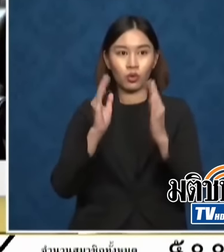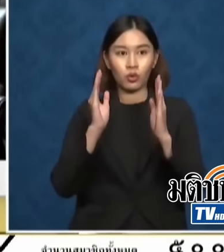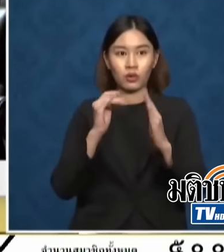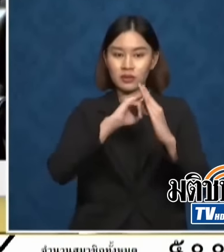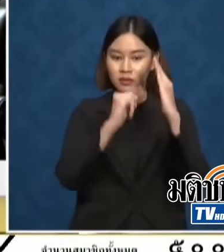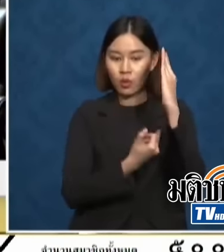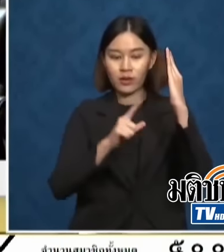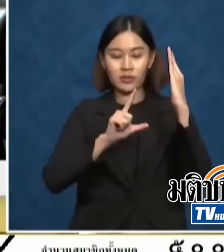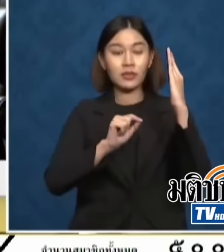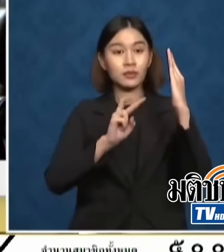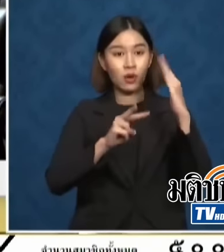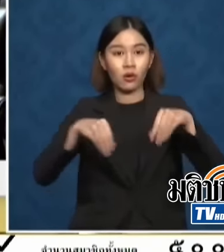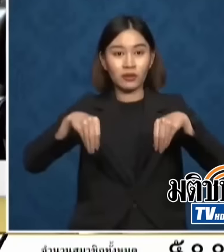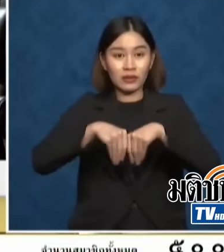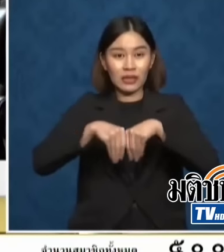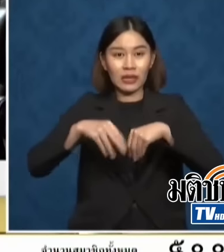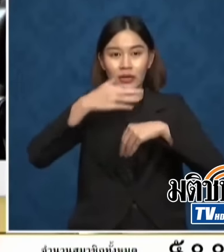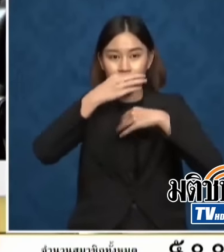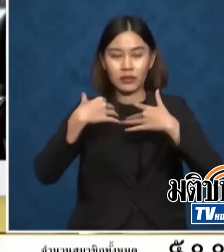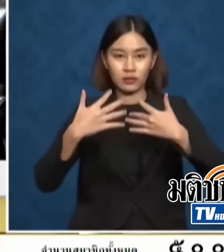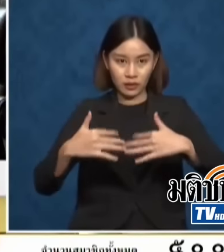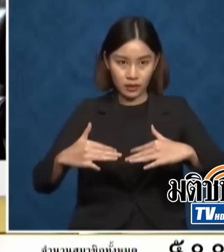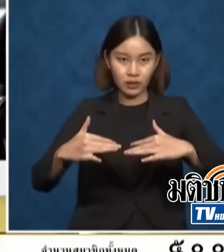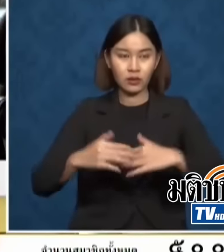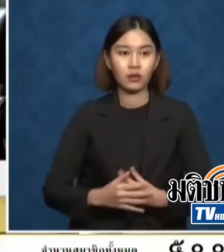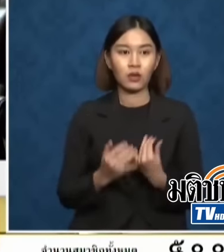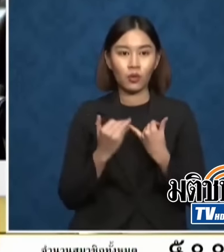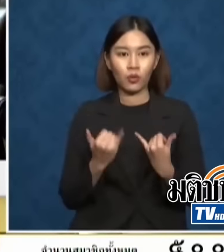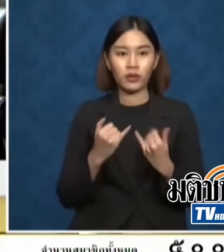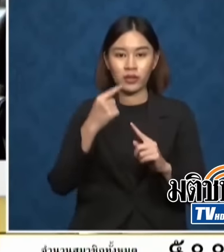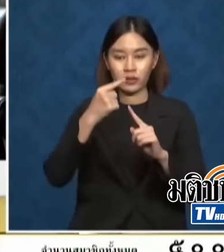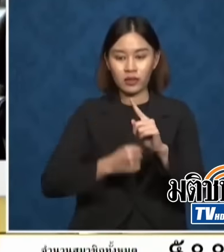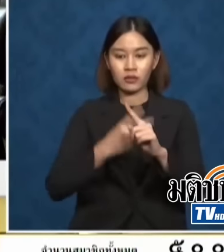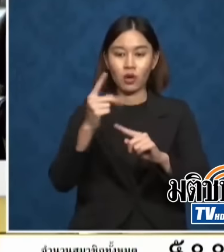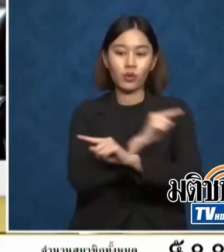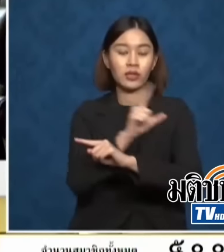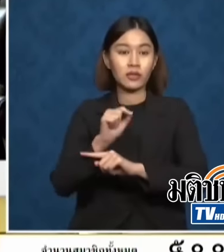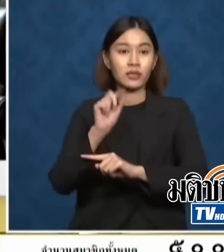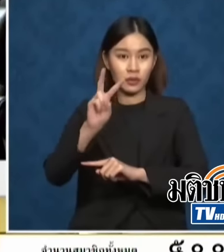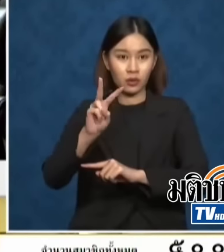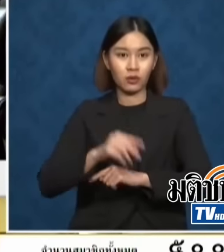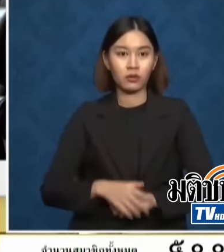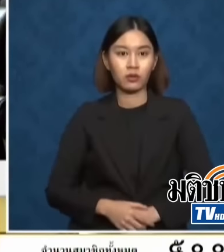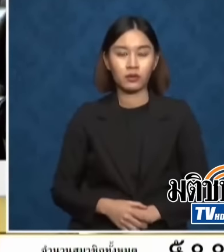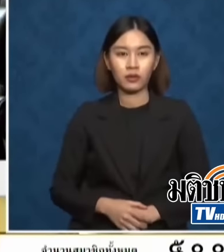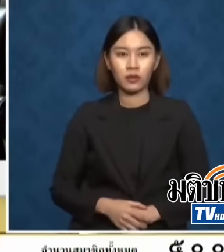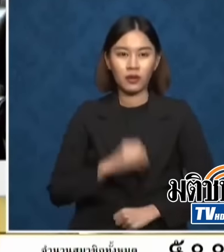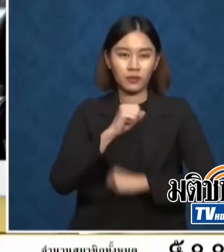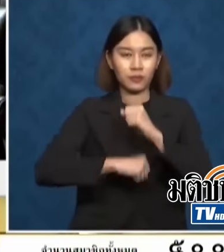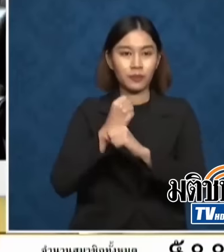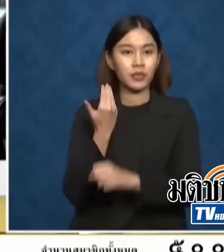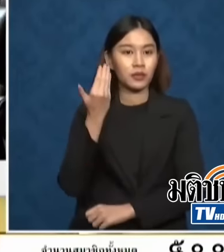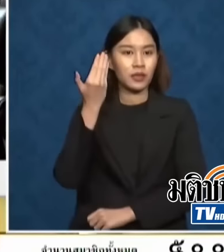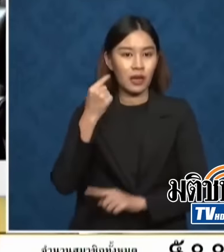22จังหวัดที่มีพื้นที่ติดชายทะเลวันนี้วันที่22กุมภาพันธ์ครับปีที่แล้